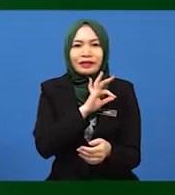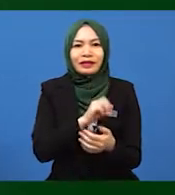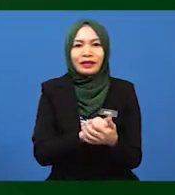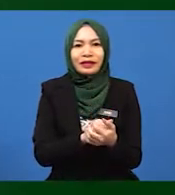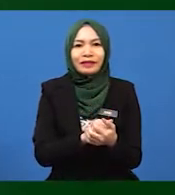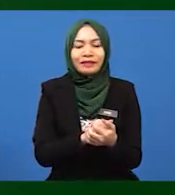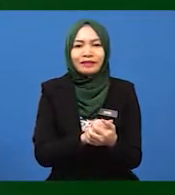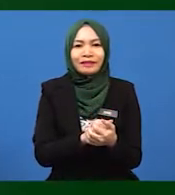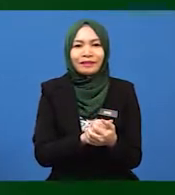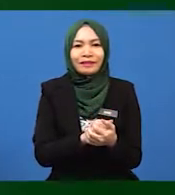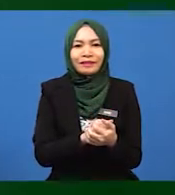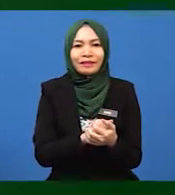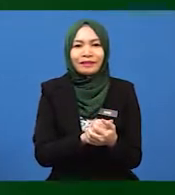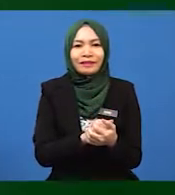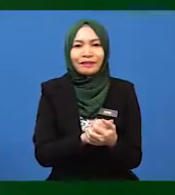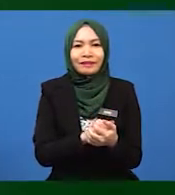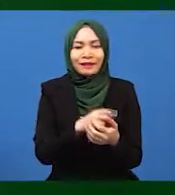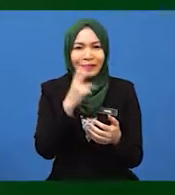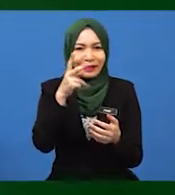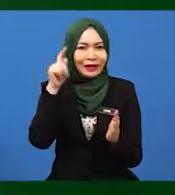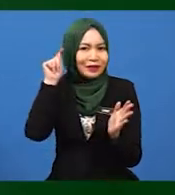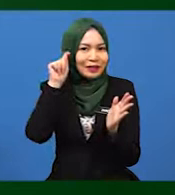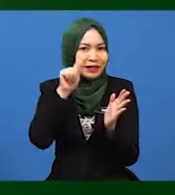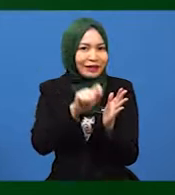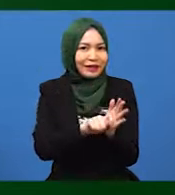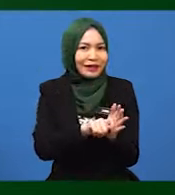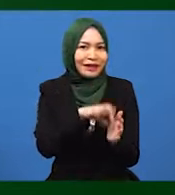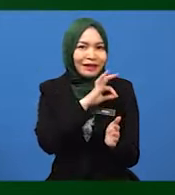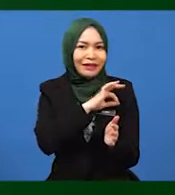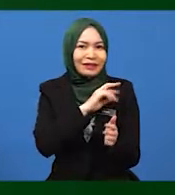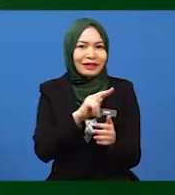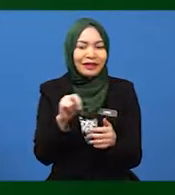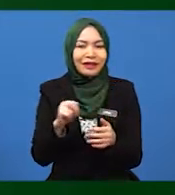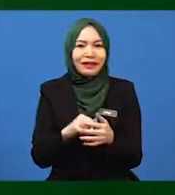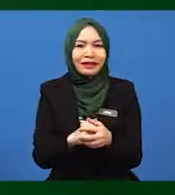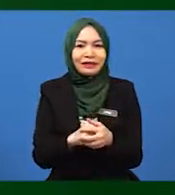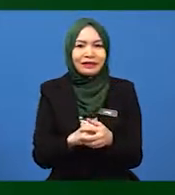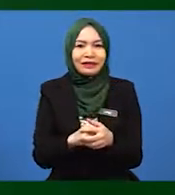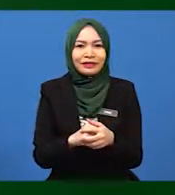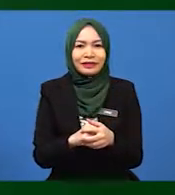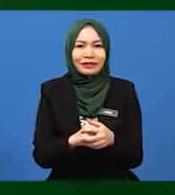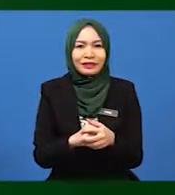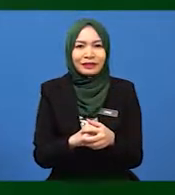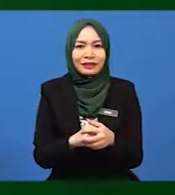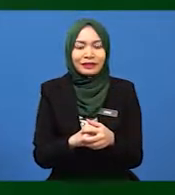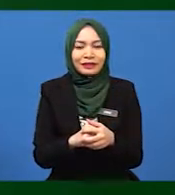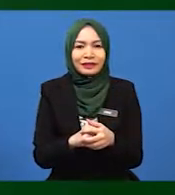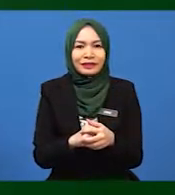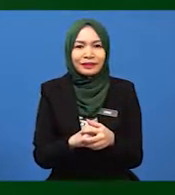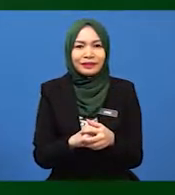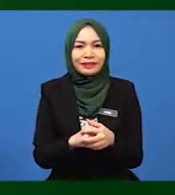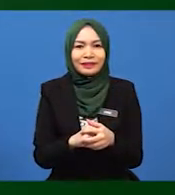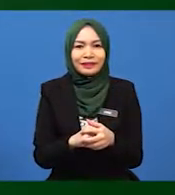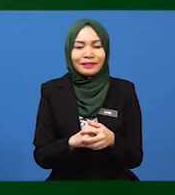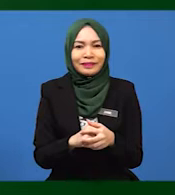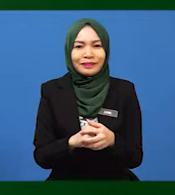Murid-murid yang berjaya menjawab semua soalan dengan betul dapat 3 bintang. 2 jawapan yang